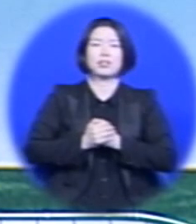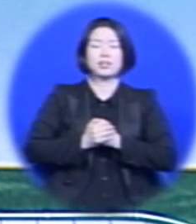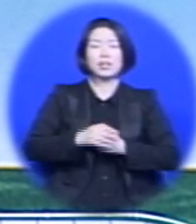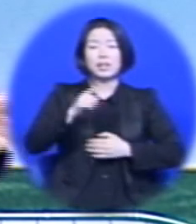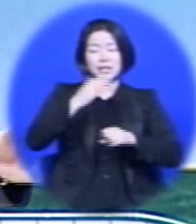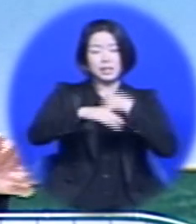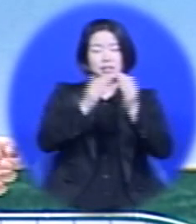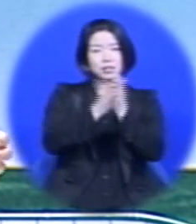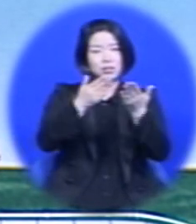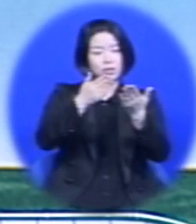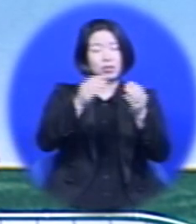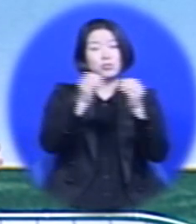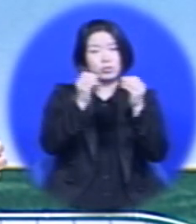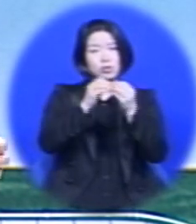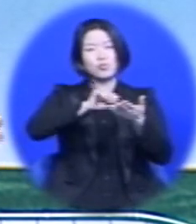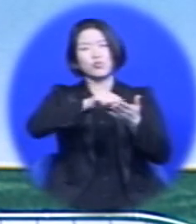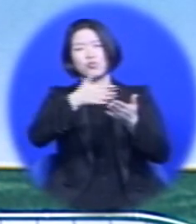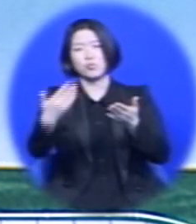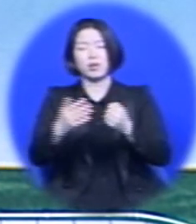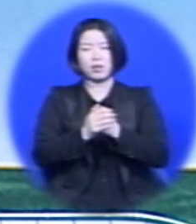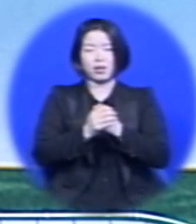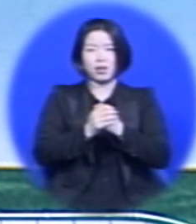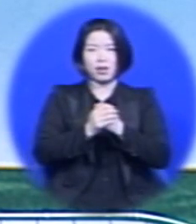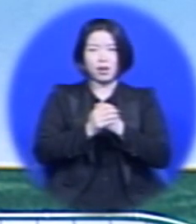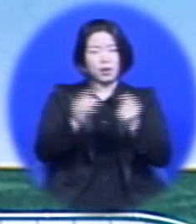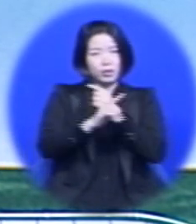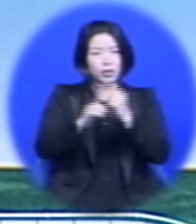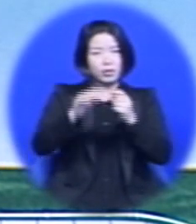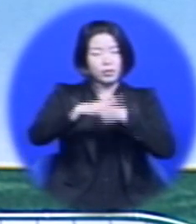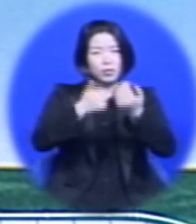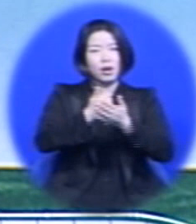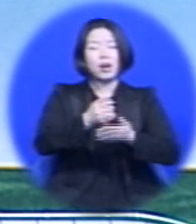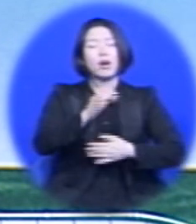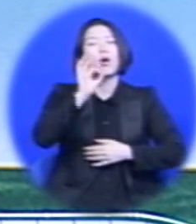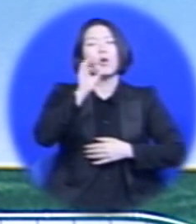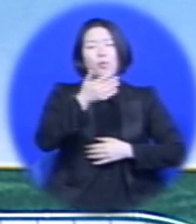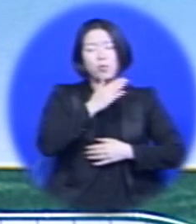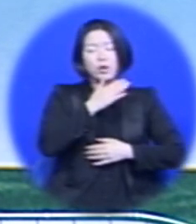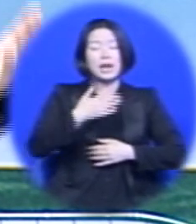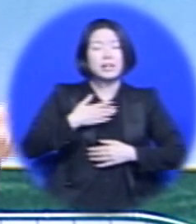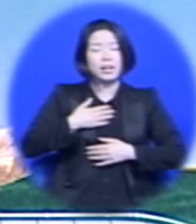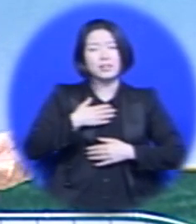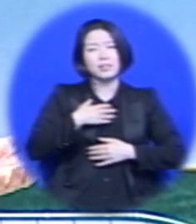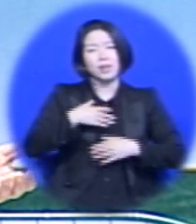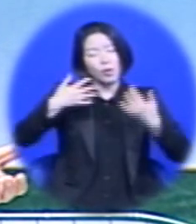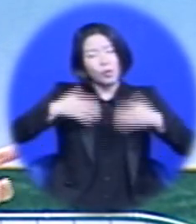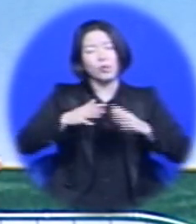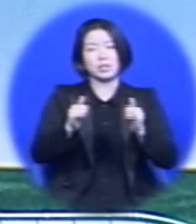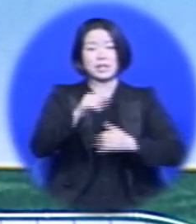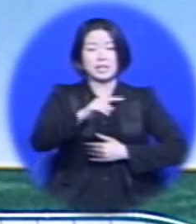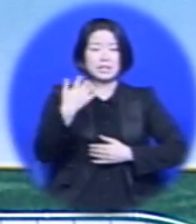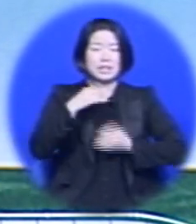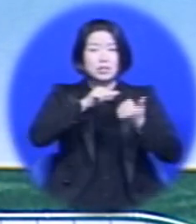성경 구절은 유명한 성경입니다 개혁 성경 오라 나는 공고한 자로다이 사망의 몸에서 누가 나를